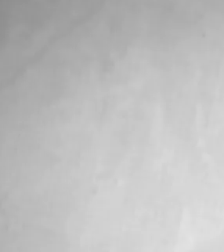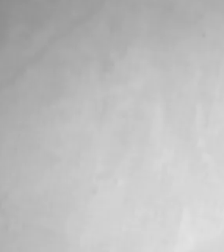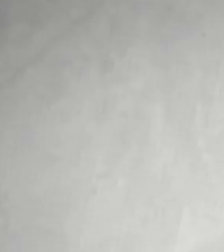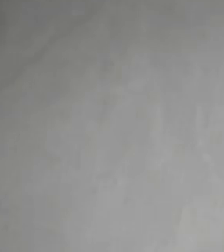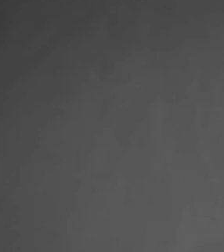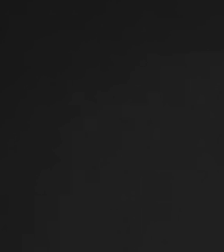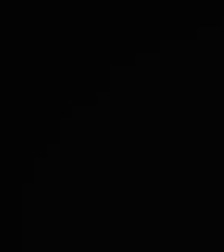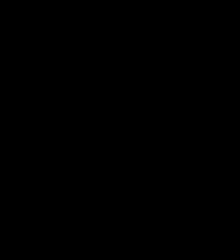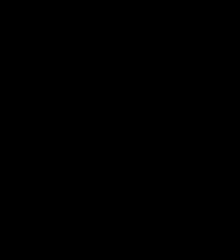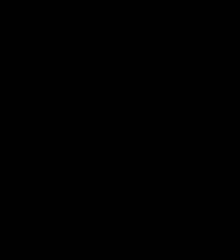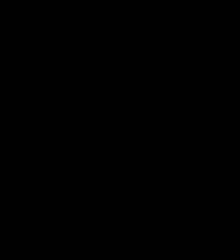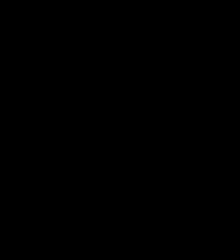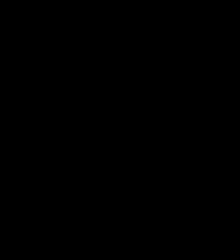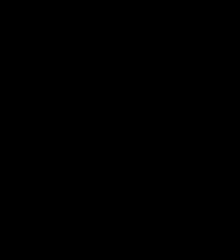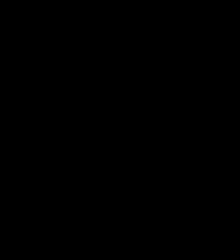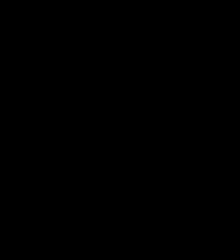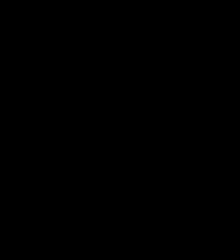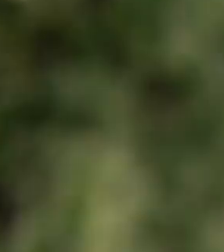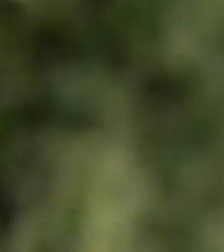Nächste Frage hat der Reitschuster.